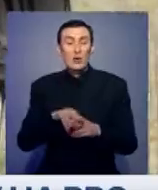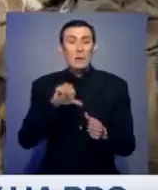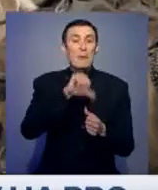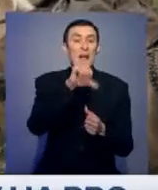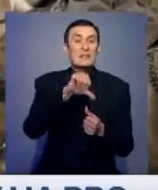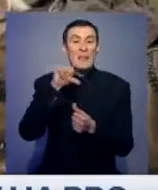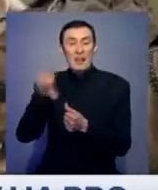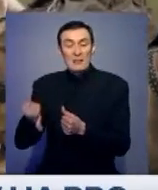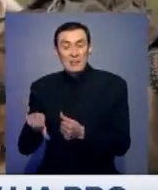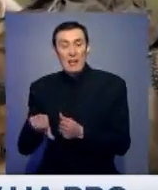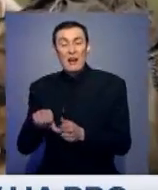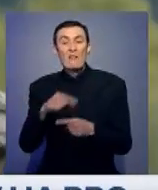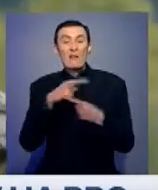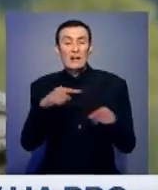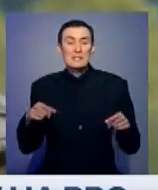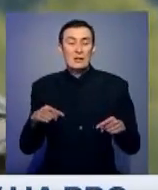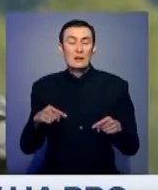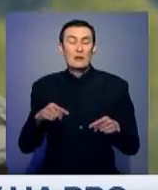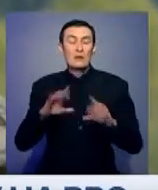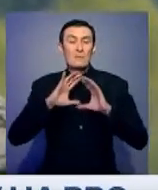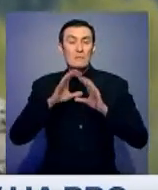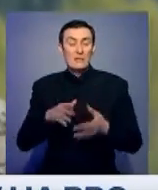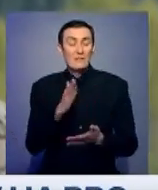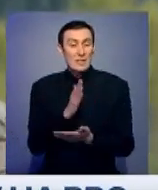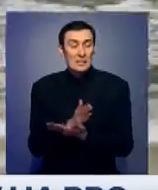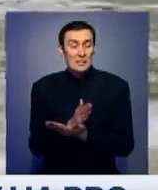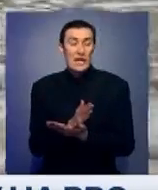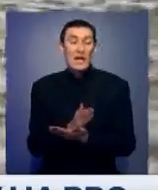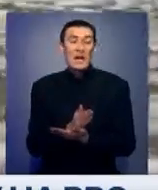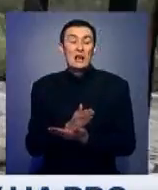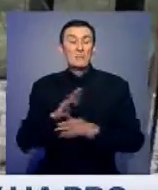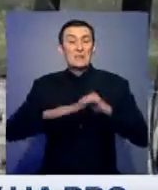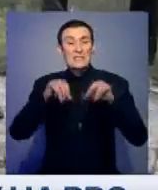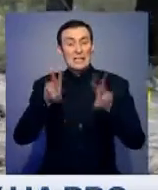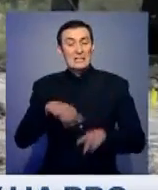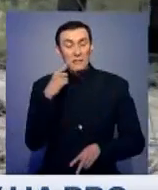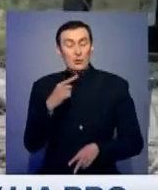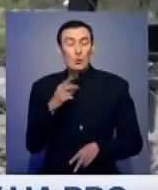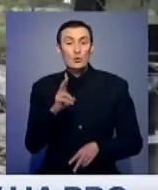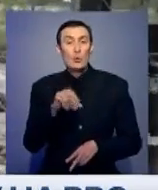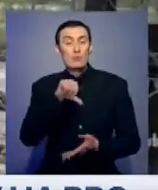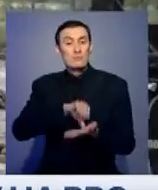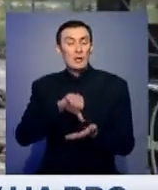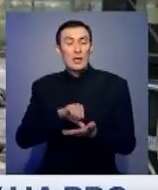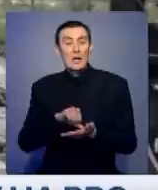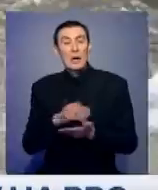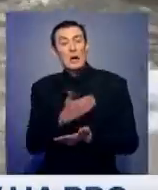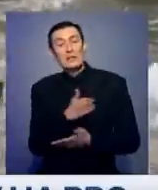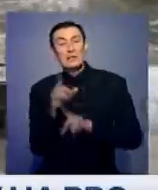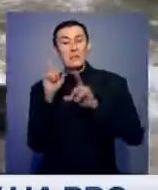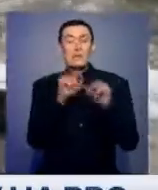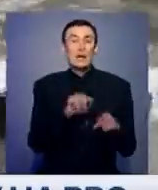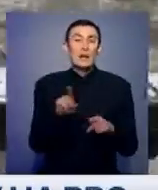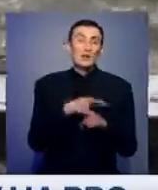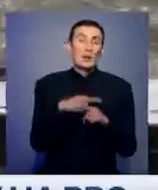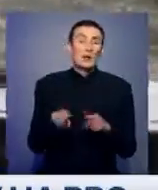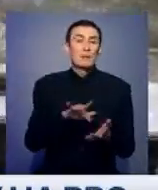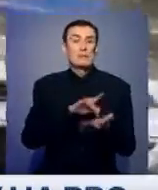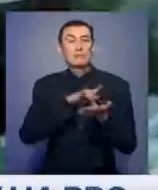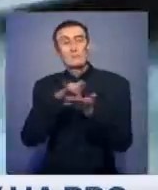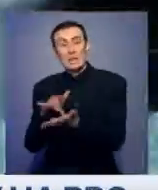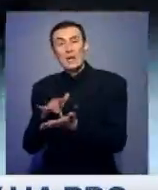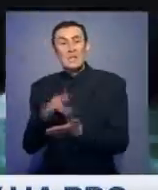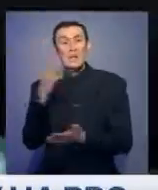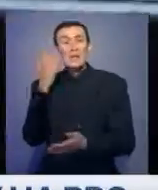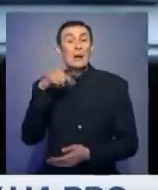отдельности представлены в разных точках мира. Пиар-специалисты уверены в том, что аудитория принимает решение поехать в ту или иную страну, не